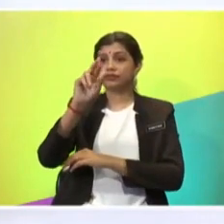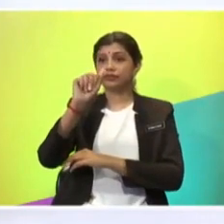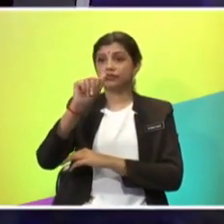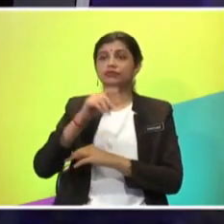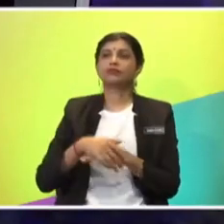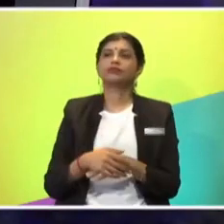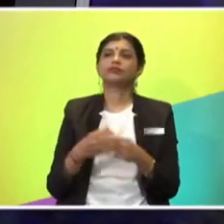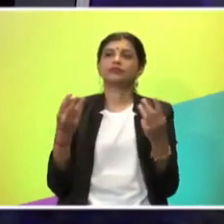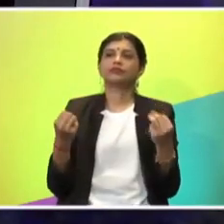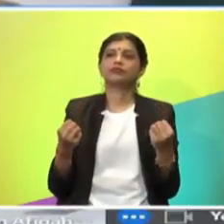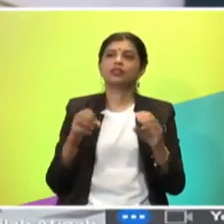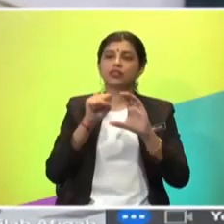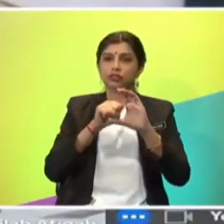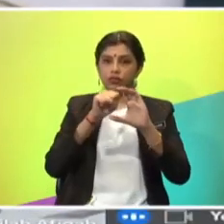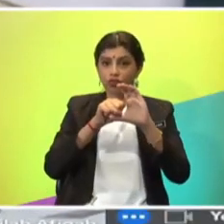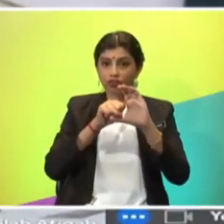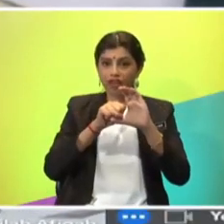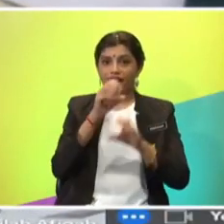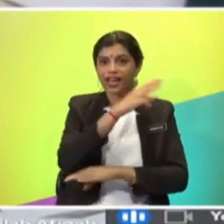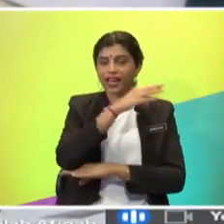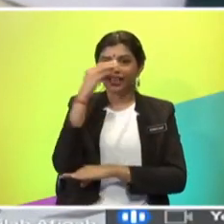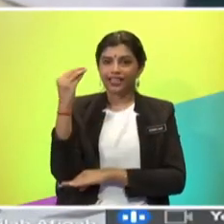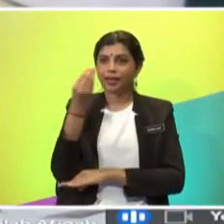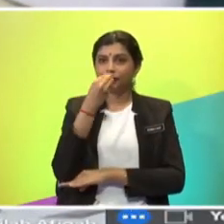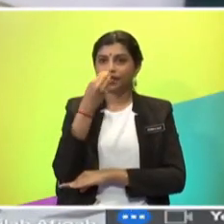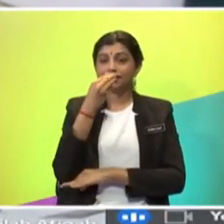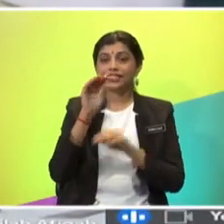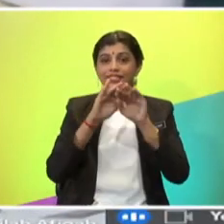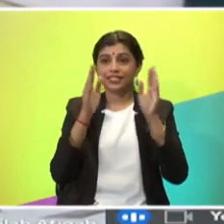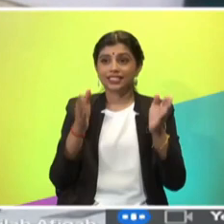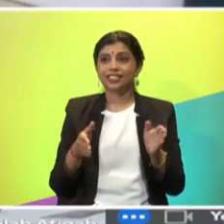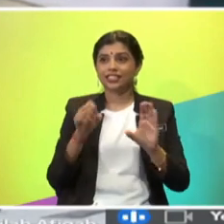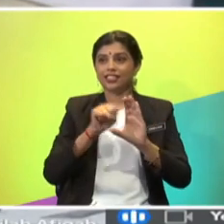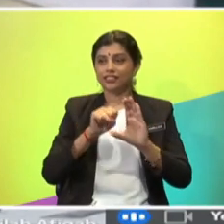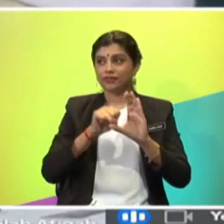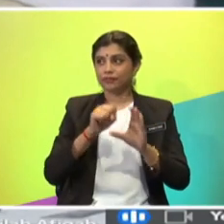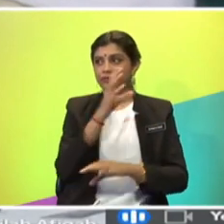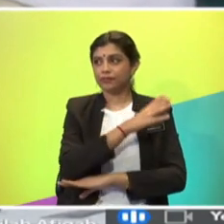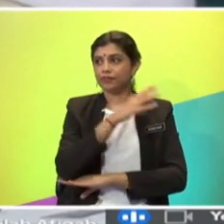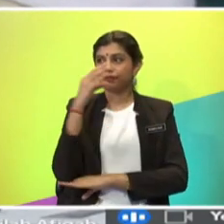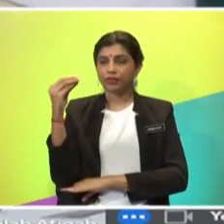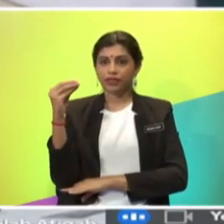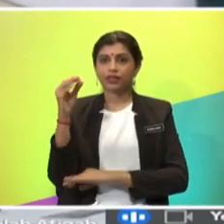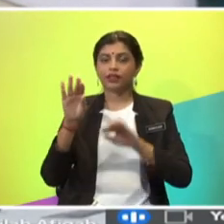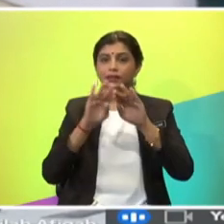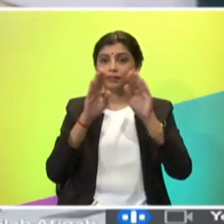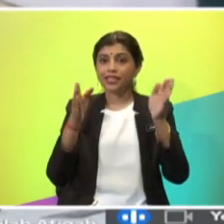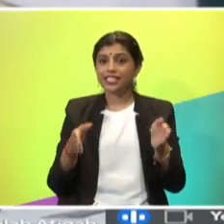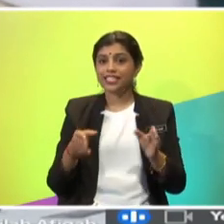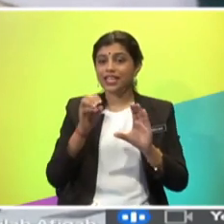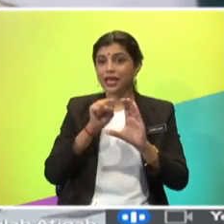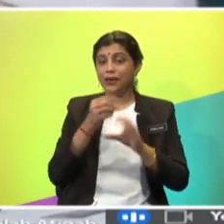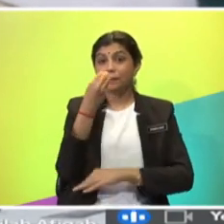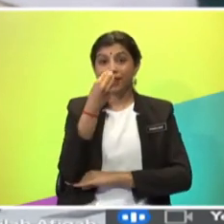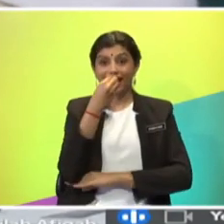Sofa dan set meja makan. Apa? Semula? Sofa dan meja makan. Sofa